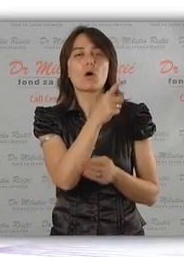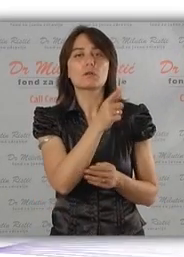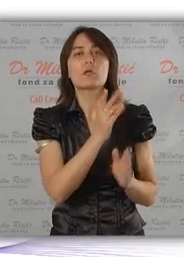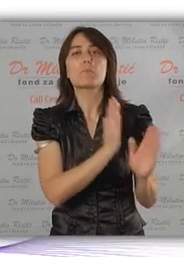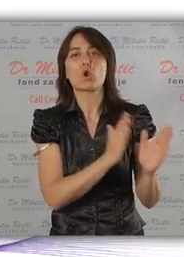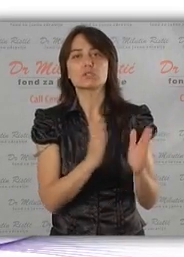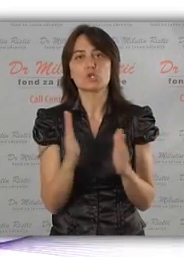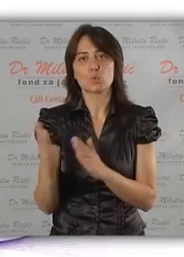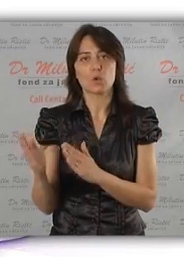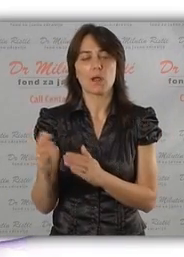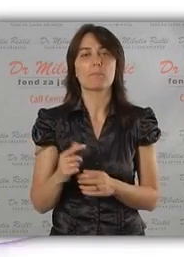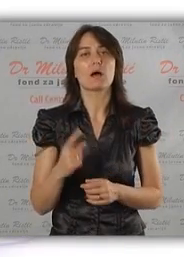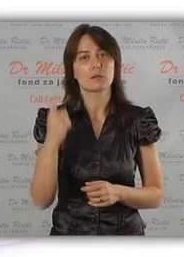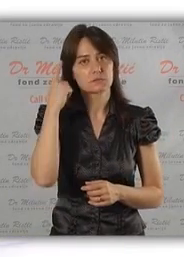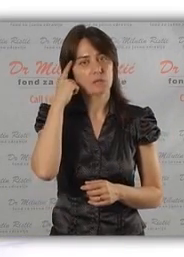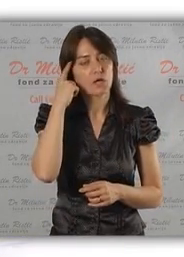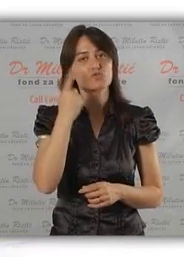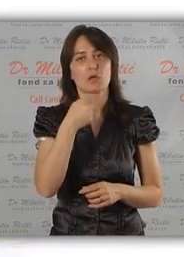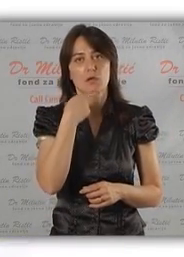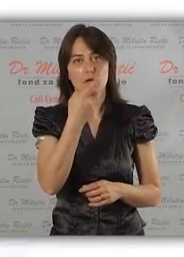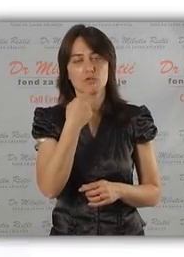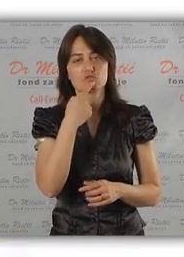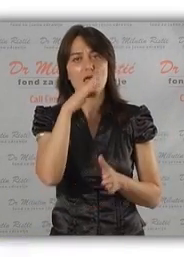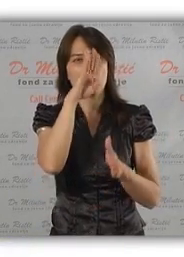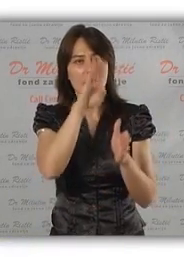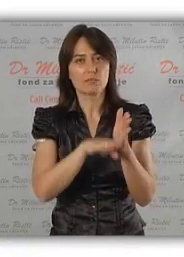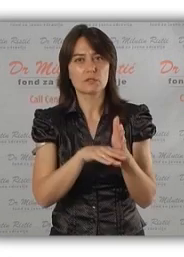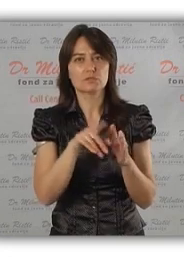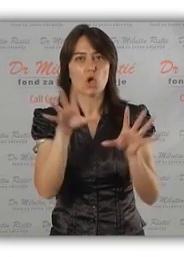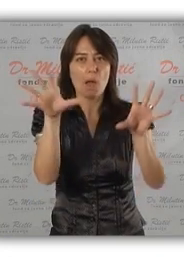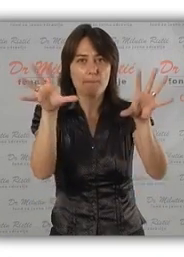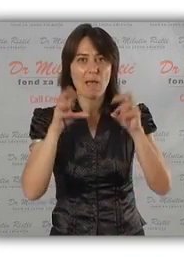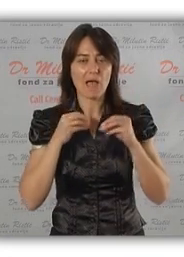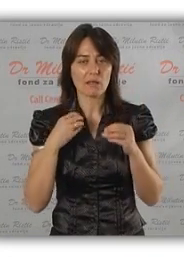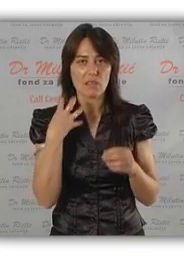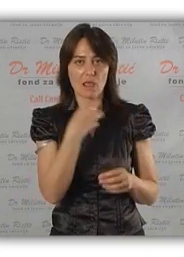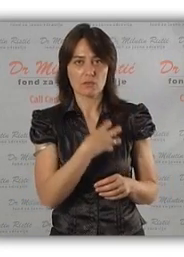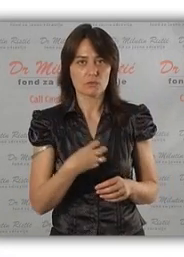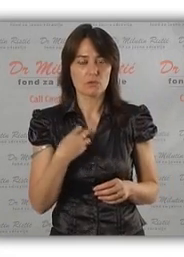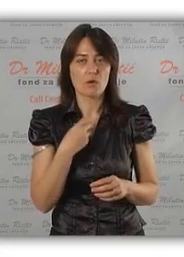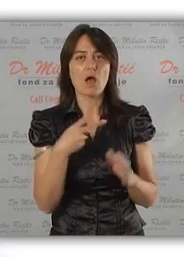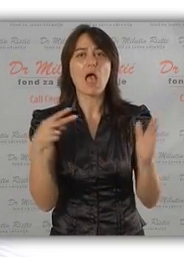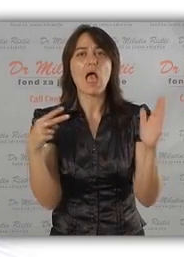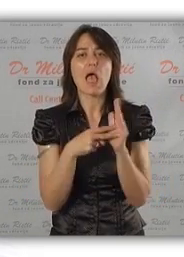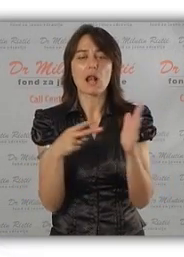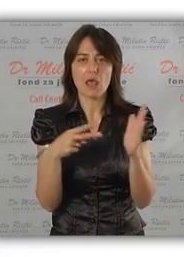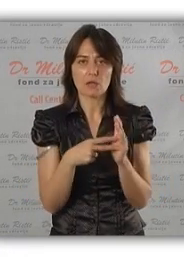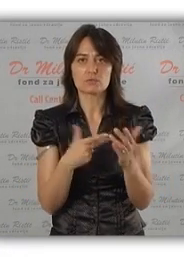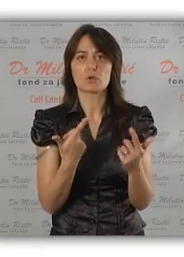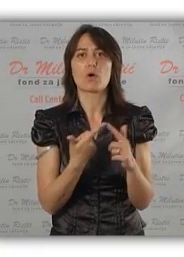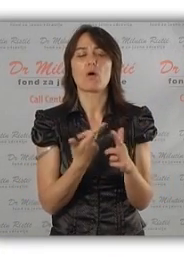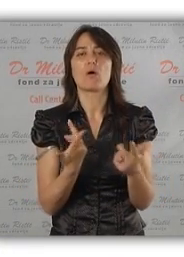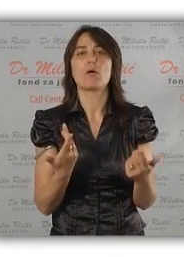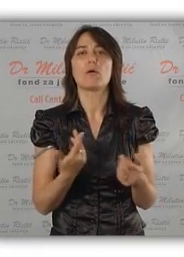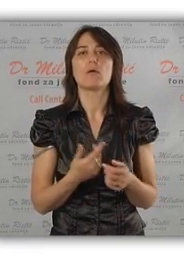onda se to sprovodi fizikalnim procedurama, dakle već pomenutim niskofrekventno magnetno